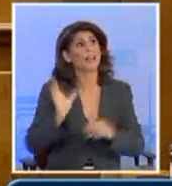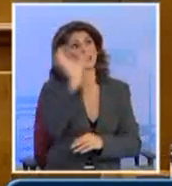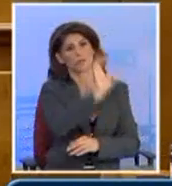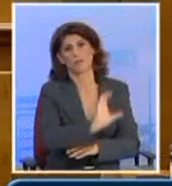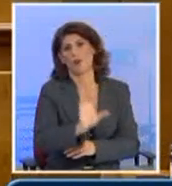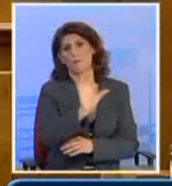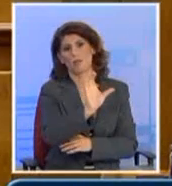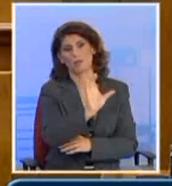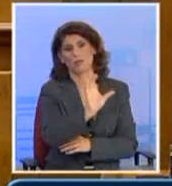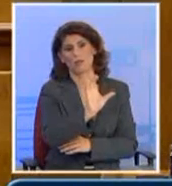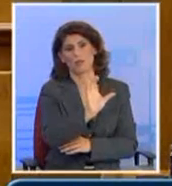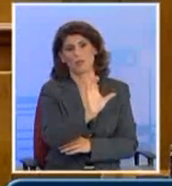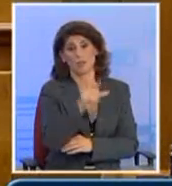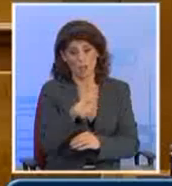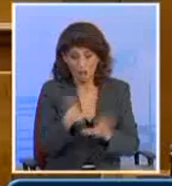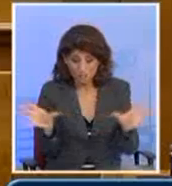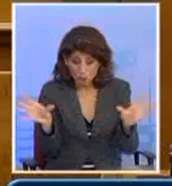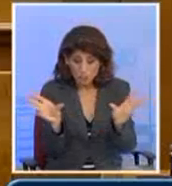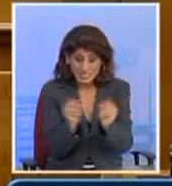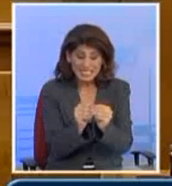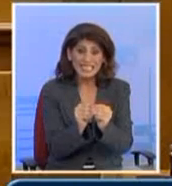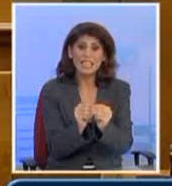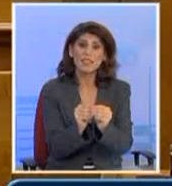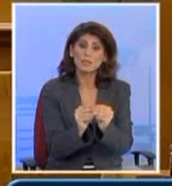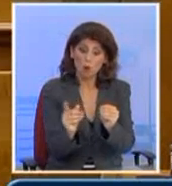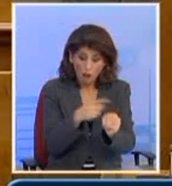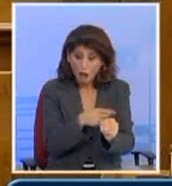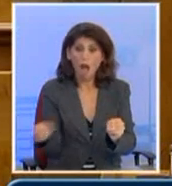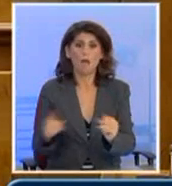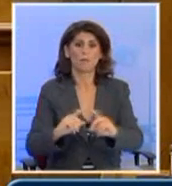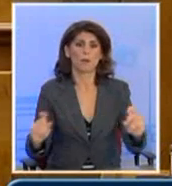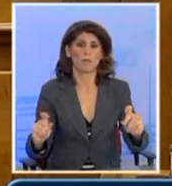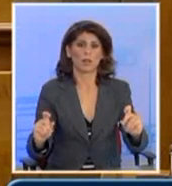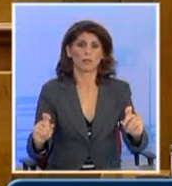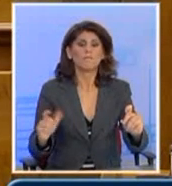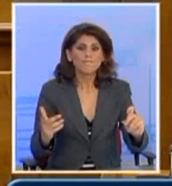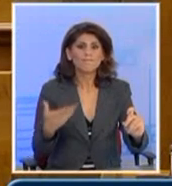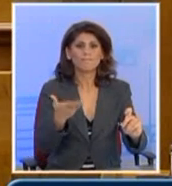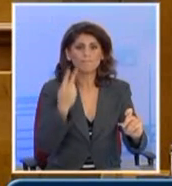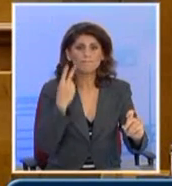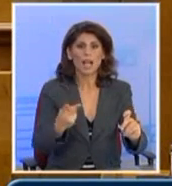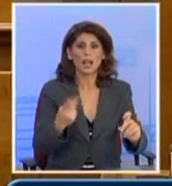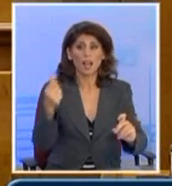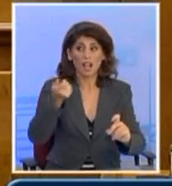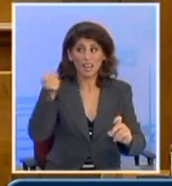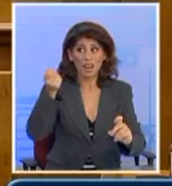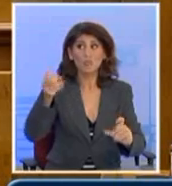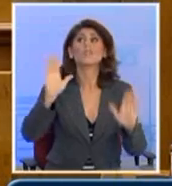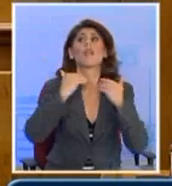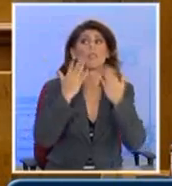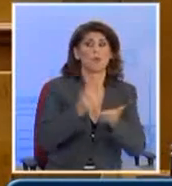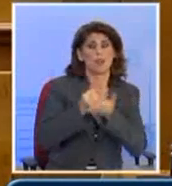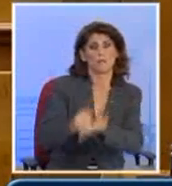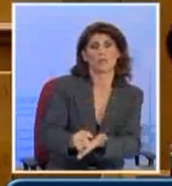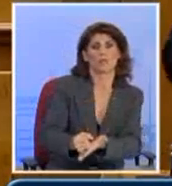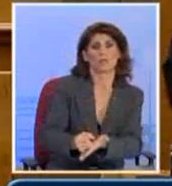Ευρώπη. Ο συνδυασμός αυτών των πραγμάτων είχε καταστήσει μη χρηματοδοτούμενο το χρέος και είχε οδηγήσει